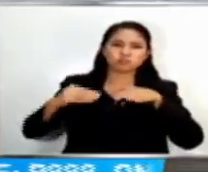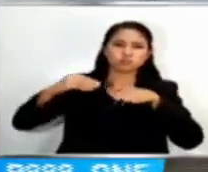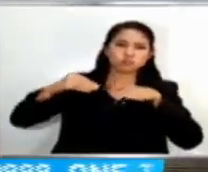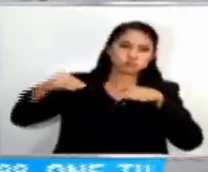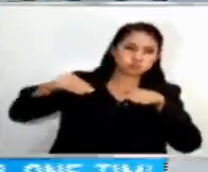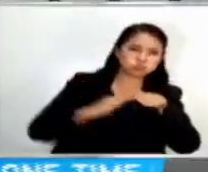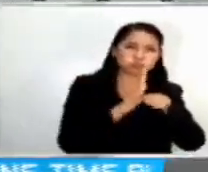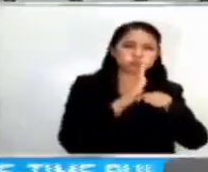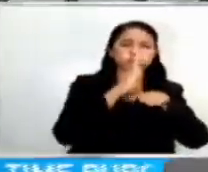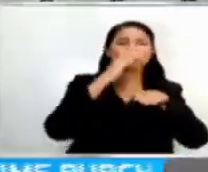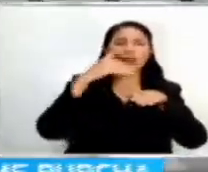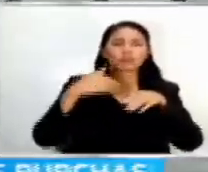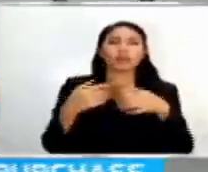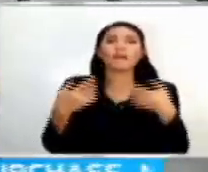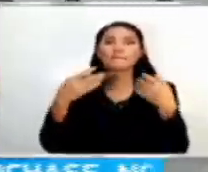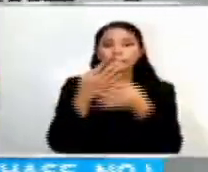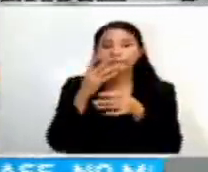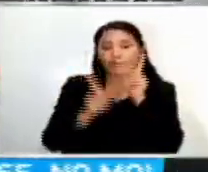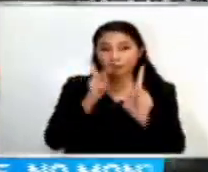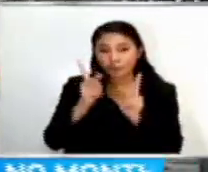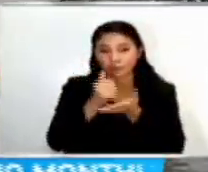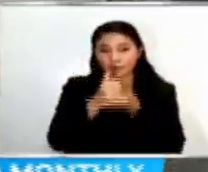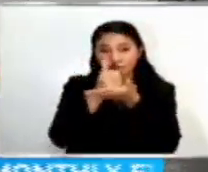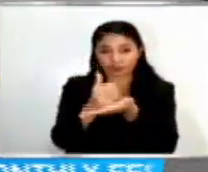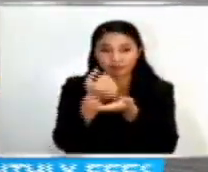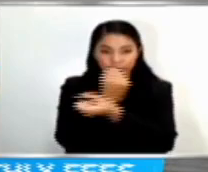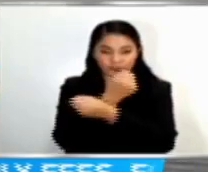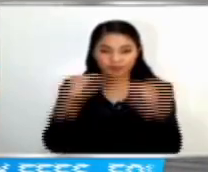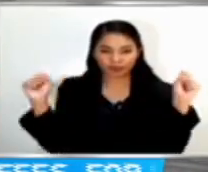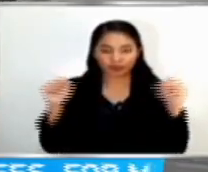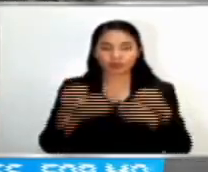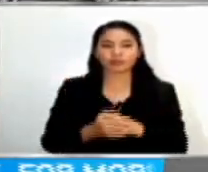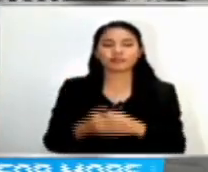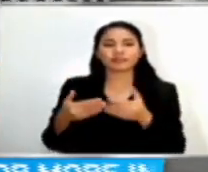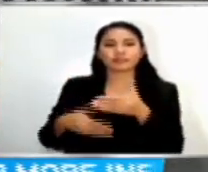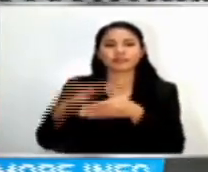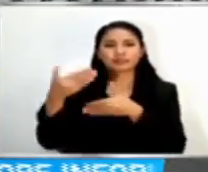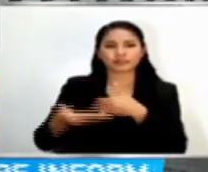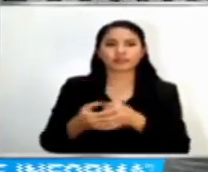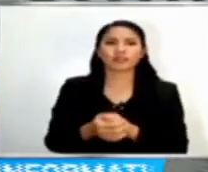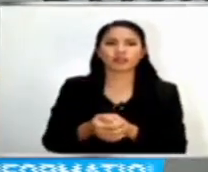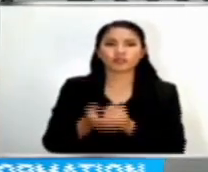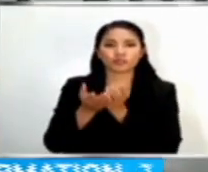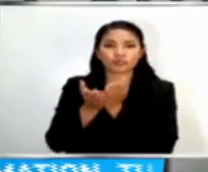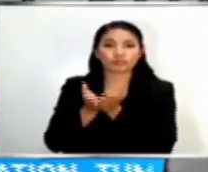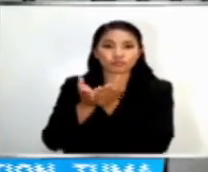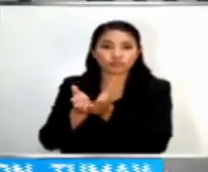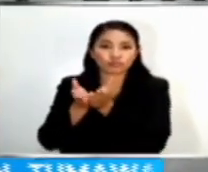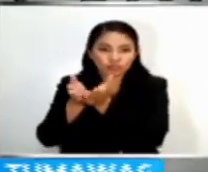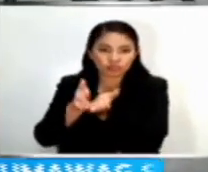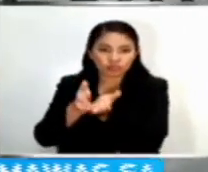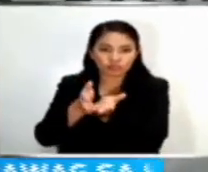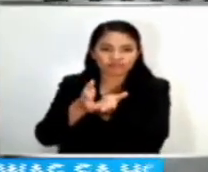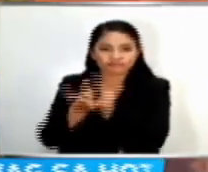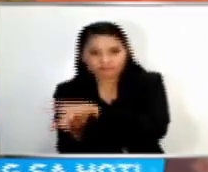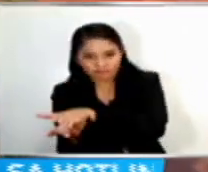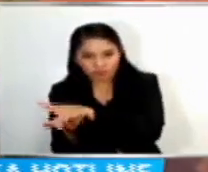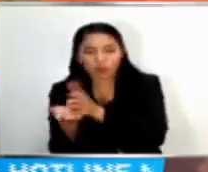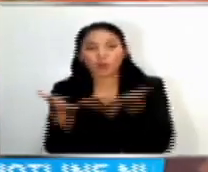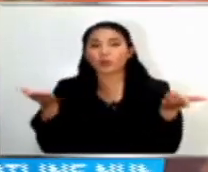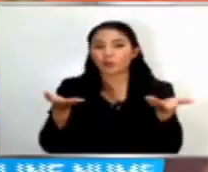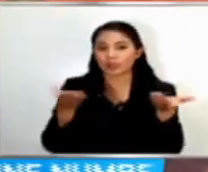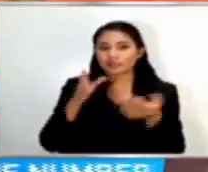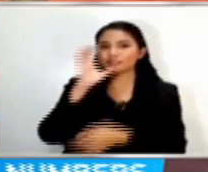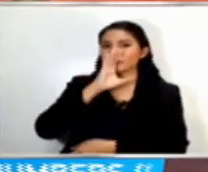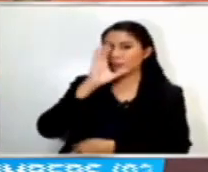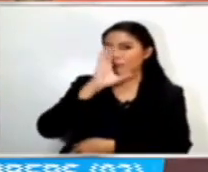mailigtas. Dalawang manging isda naman ang nailigtas matapos ding tumaob ang sinasakyan nilang bangka sa Look San Remigio sa Cebu. Ayon